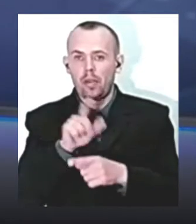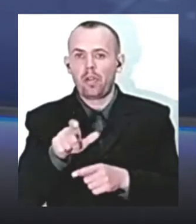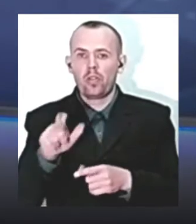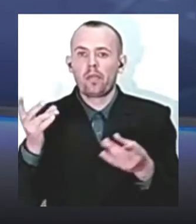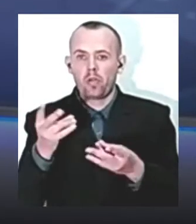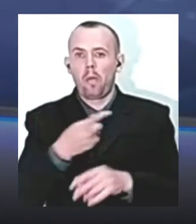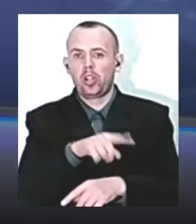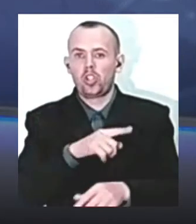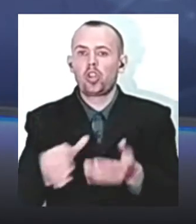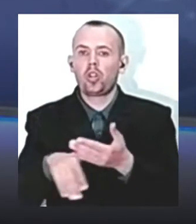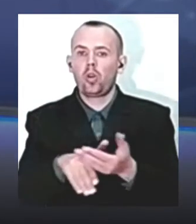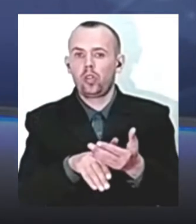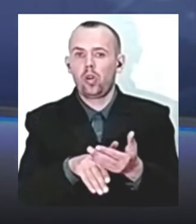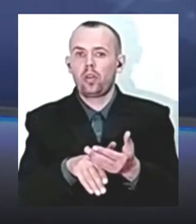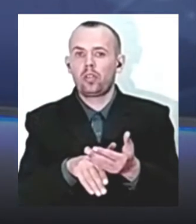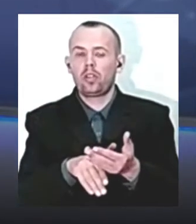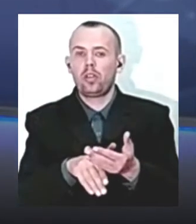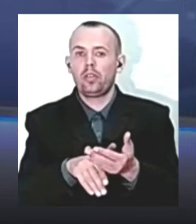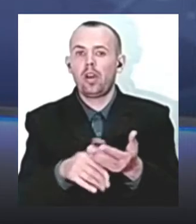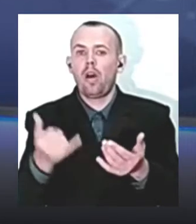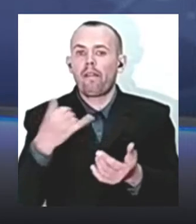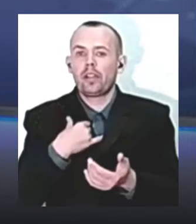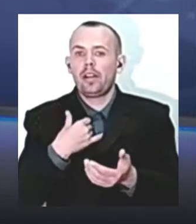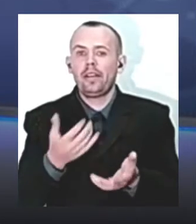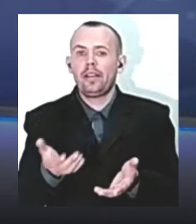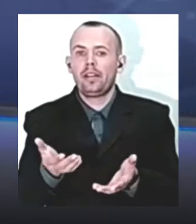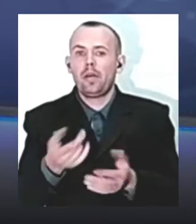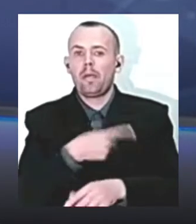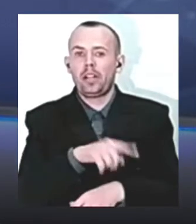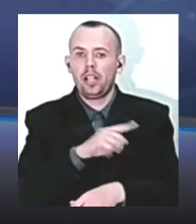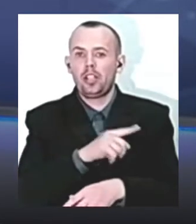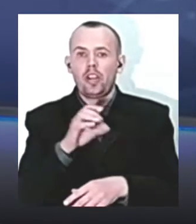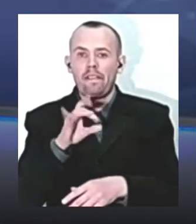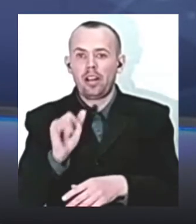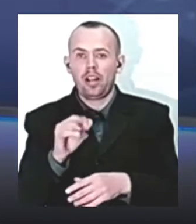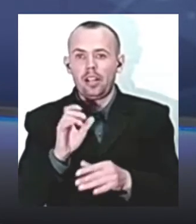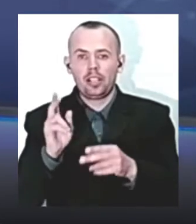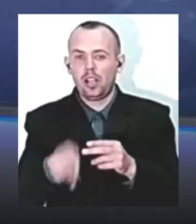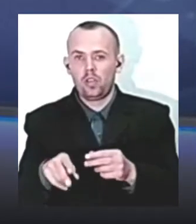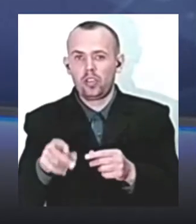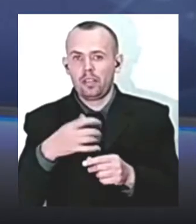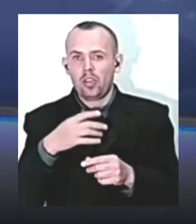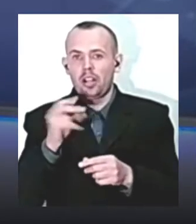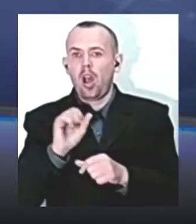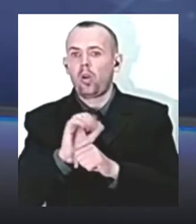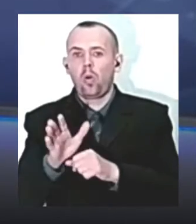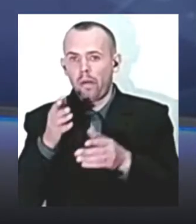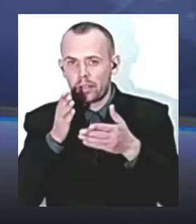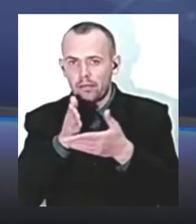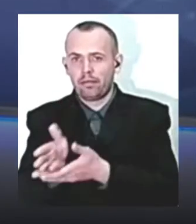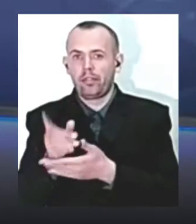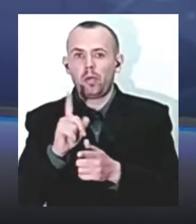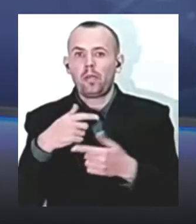допомоги. У нас медична сфера не закінчується виключно на ковіду. Тобто ми зараз